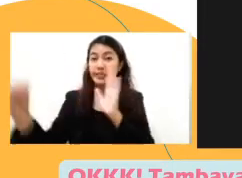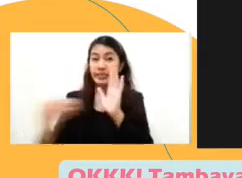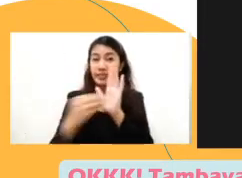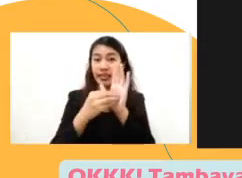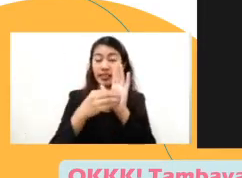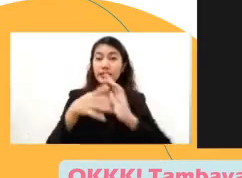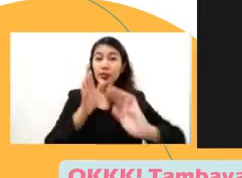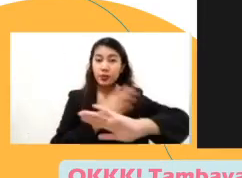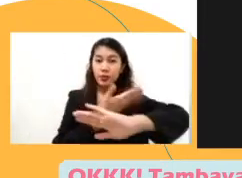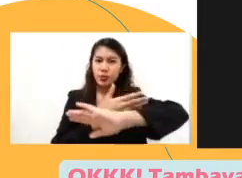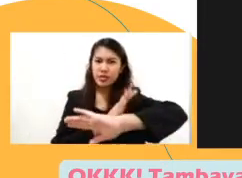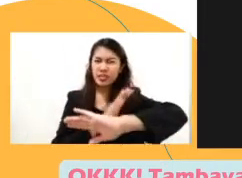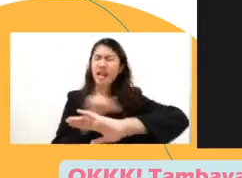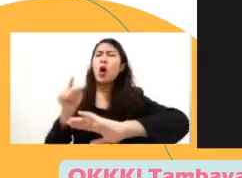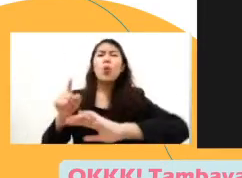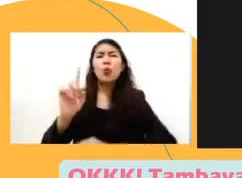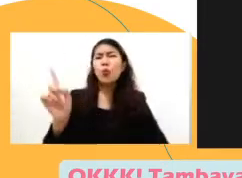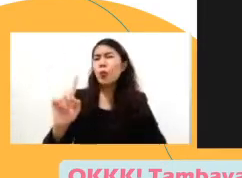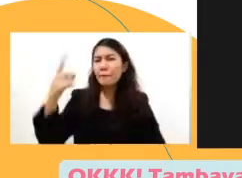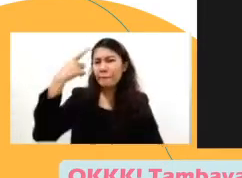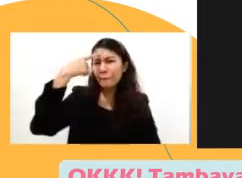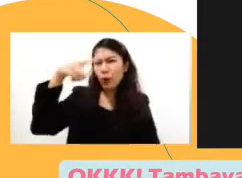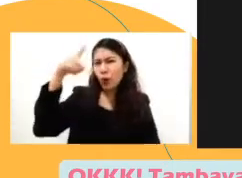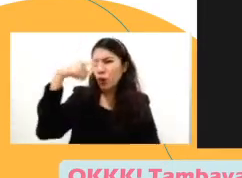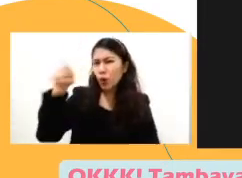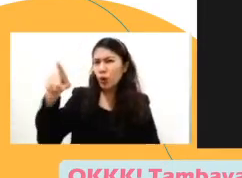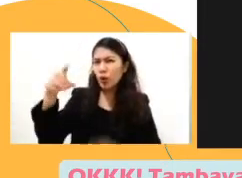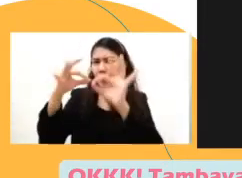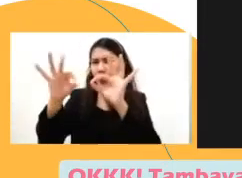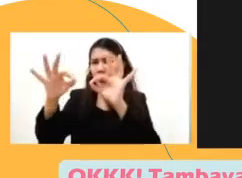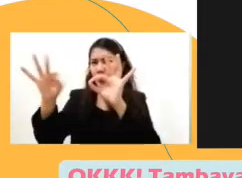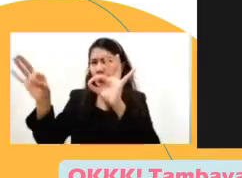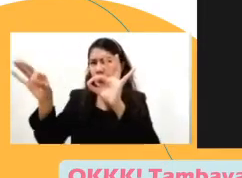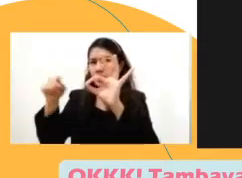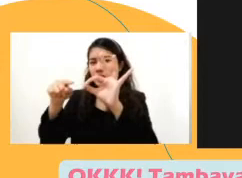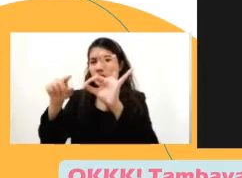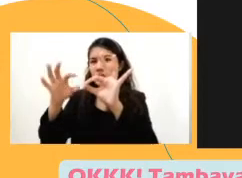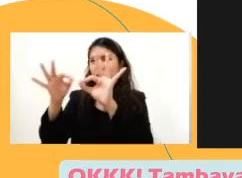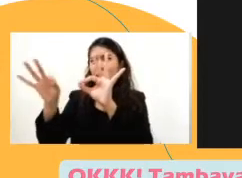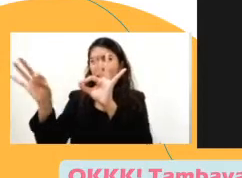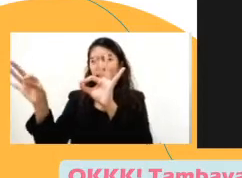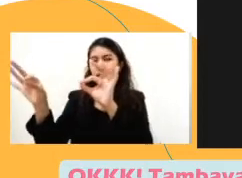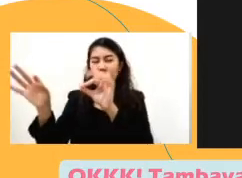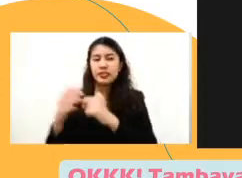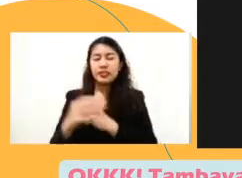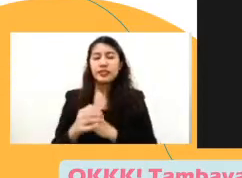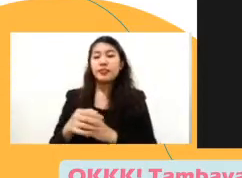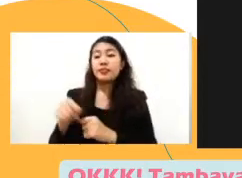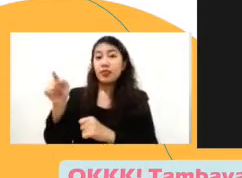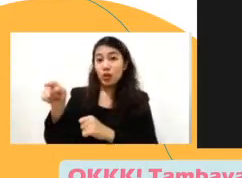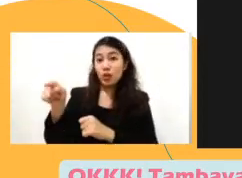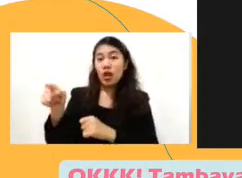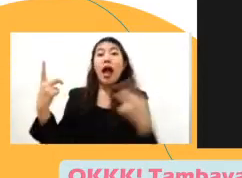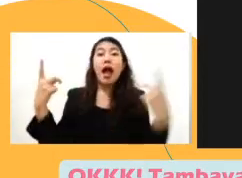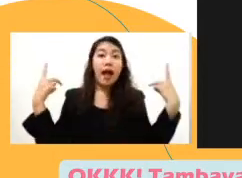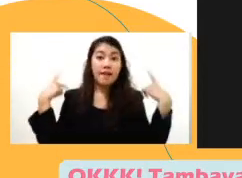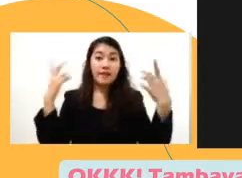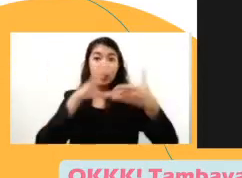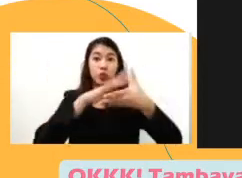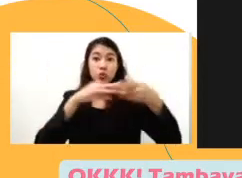kanta? Ba? Unang-una, ang lyrics ng isang kanta ay nagkukwento or